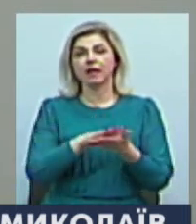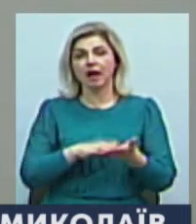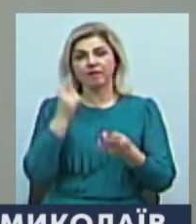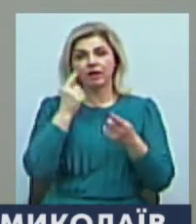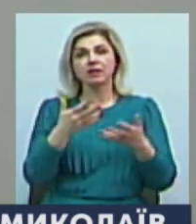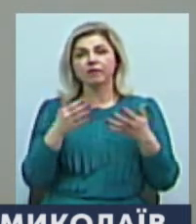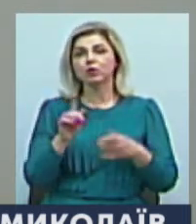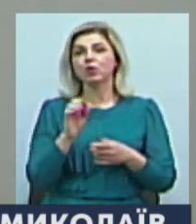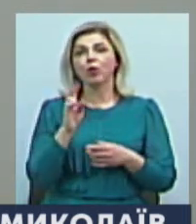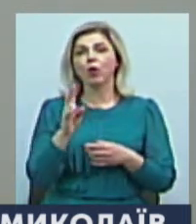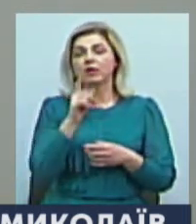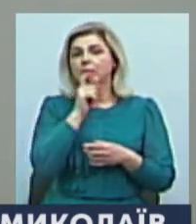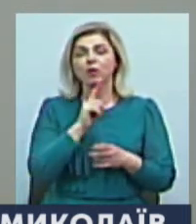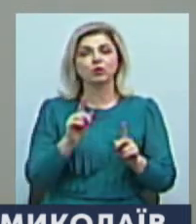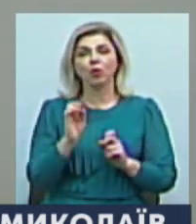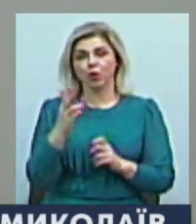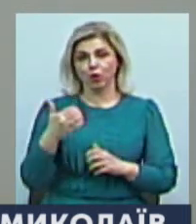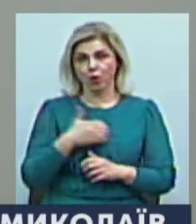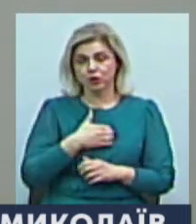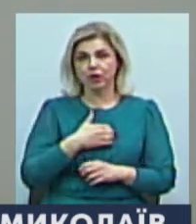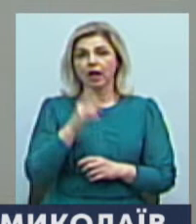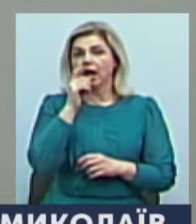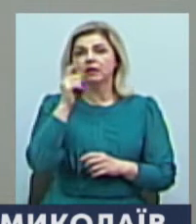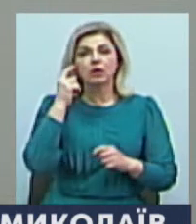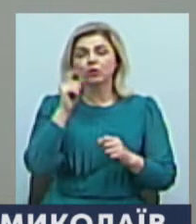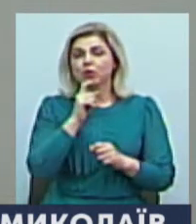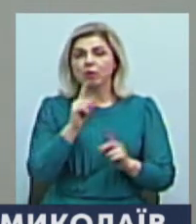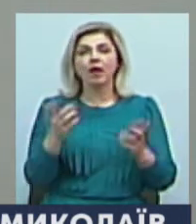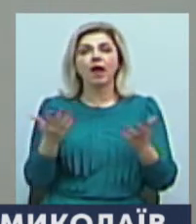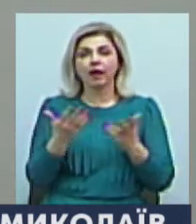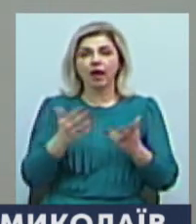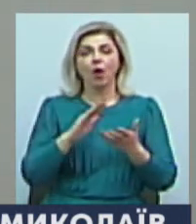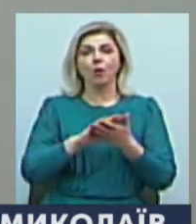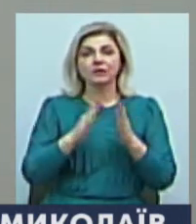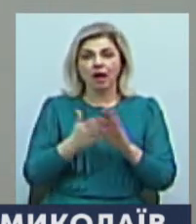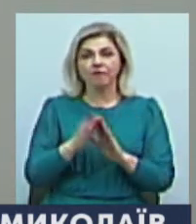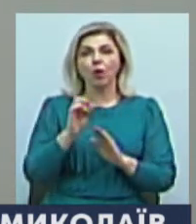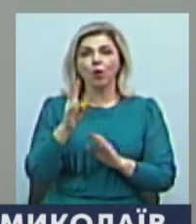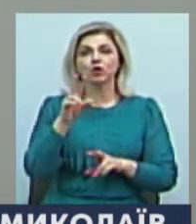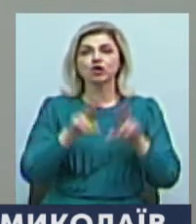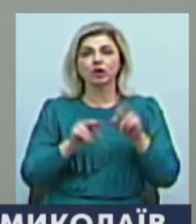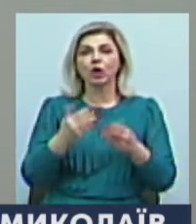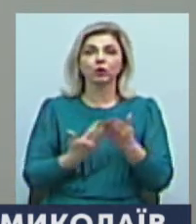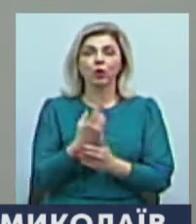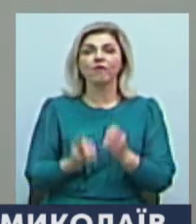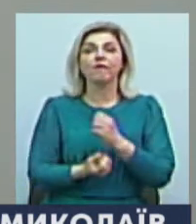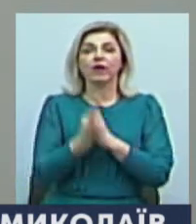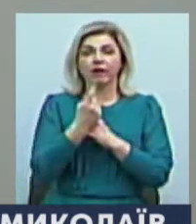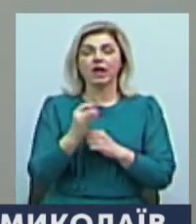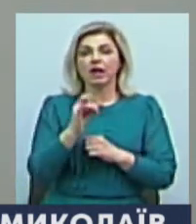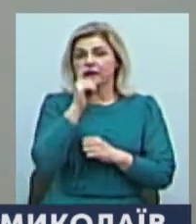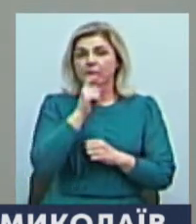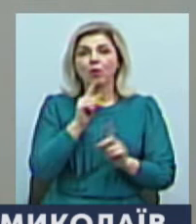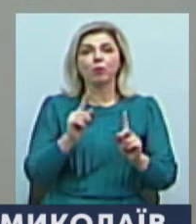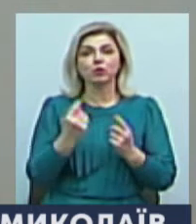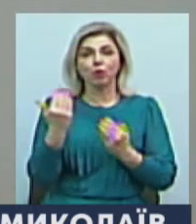він хоче, не зрозуміло, які обставини він вважає нововиявленими, не зрозуміло, через що він звертається до суду. Суд